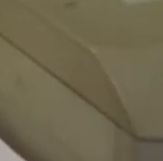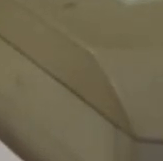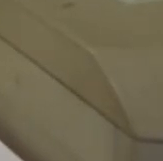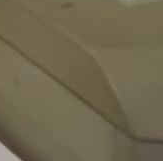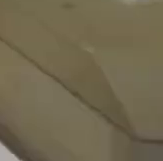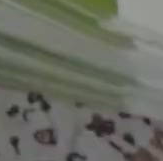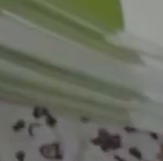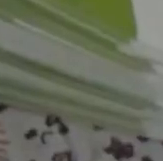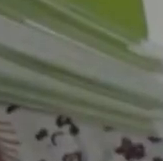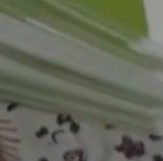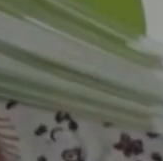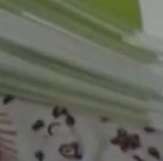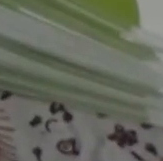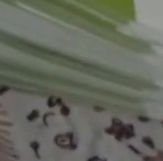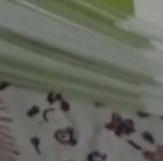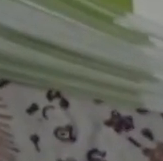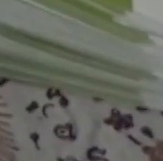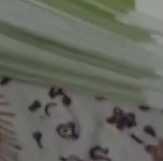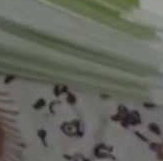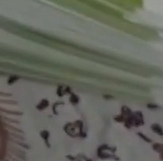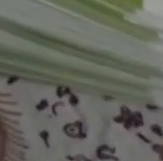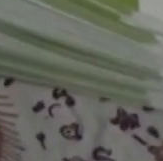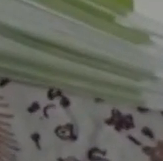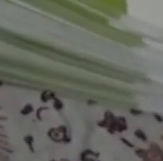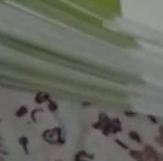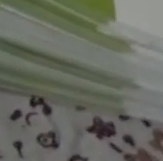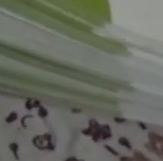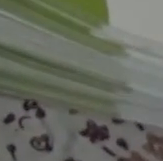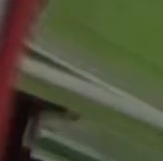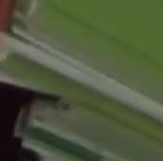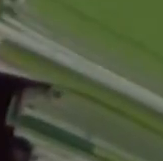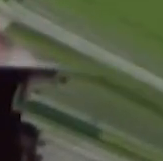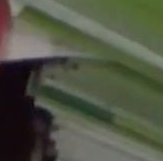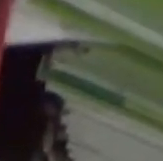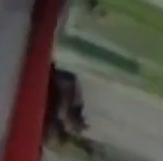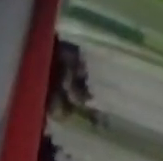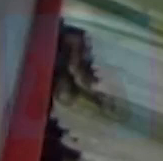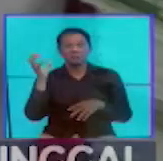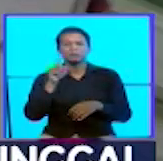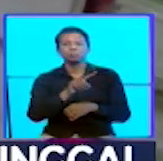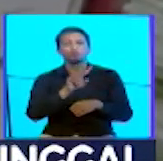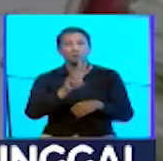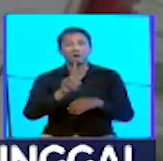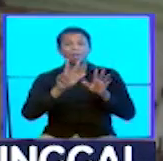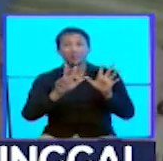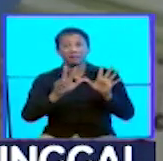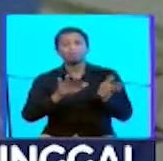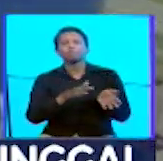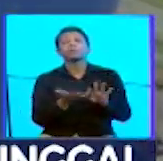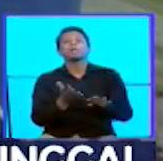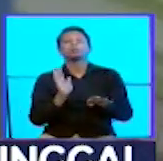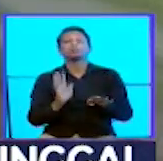Selama dua kali penundaan pemberangkatan jemaah calon haji di Jombang, Jawa Timur, tercatat 18 jemaah meninggal dunia karena usianya yang telah